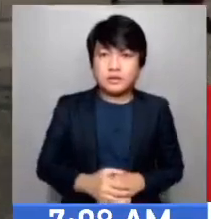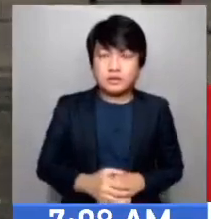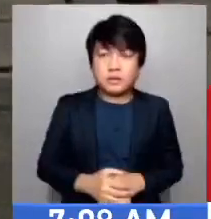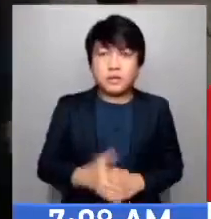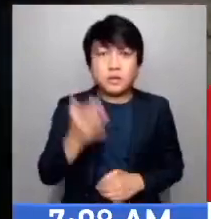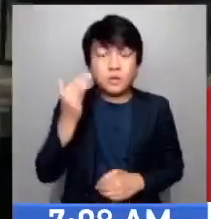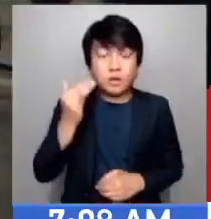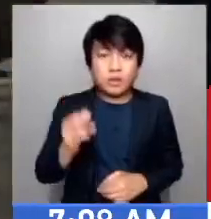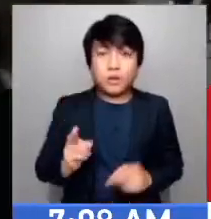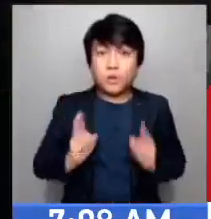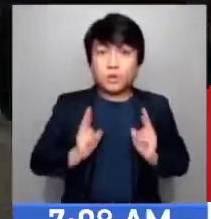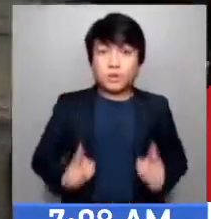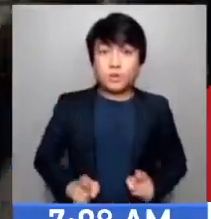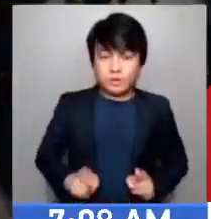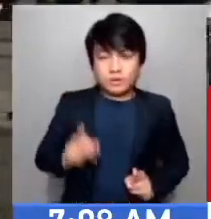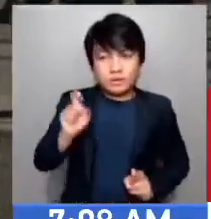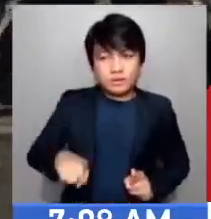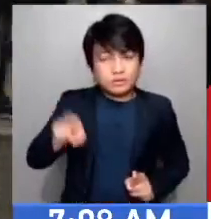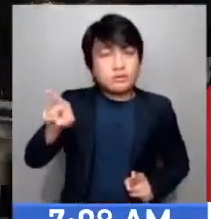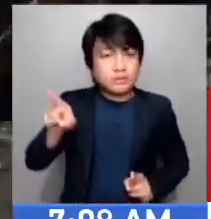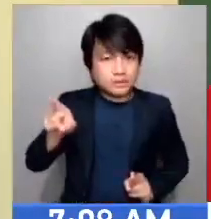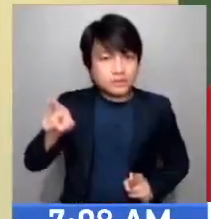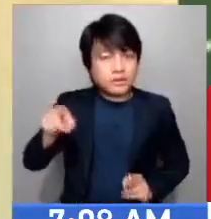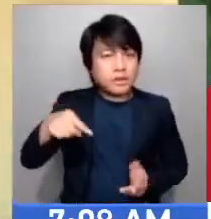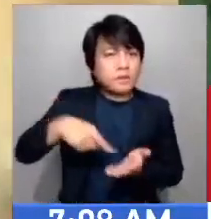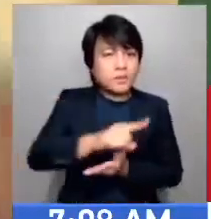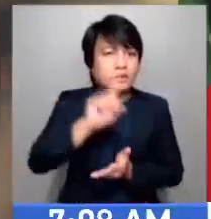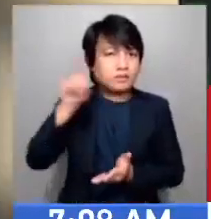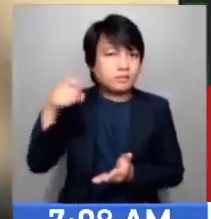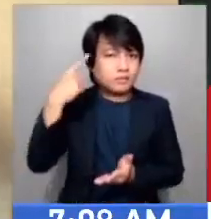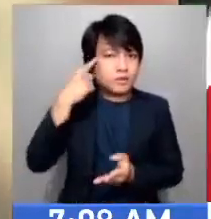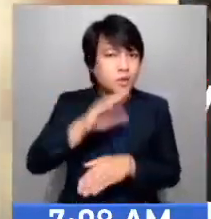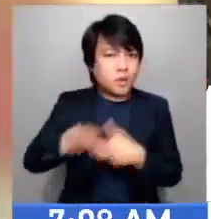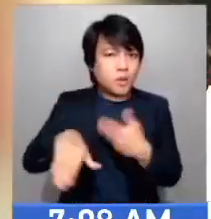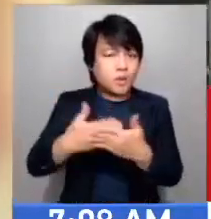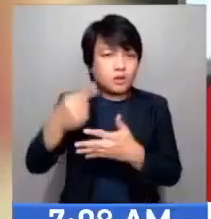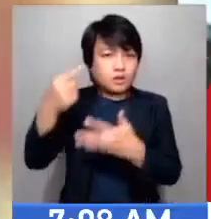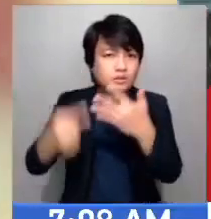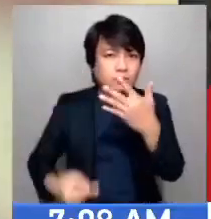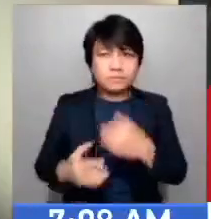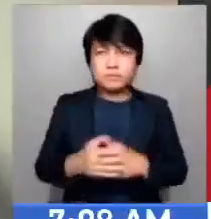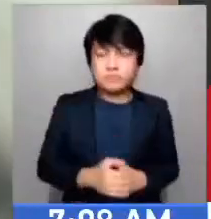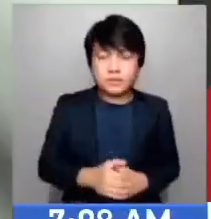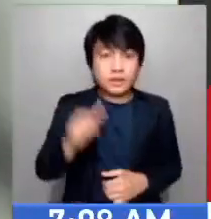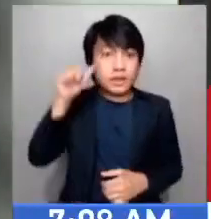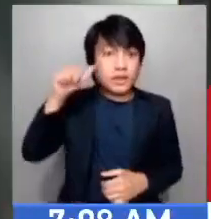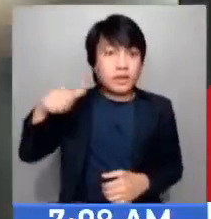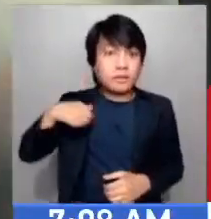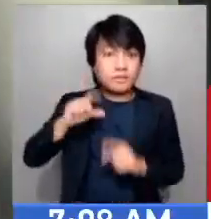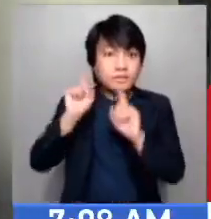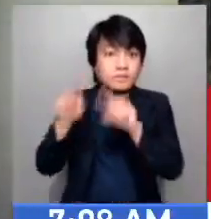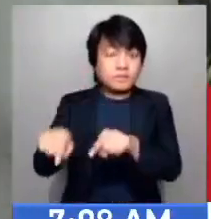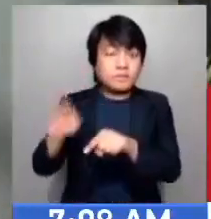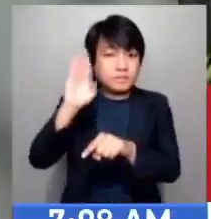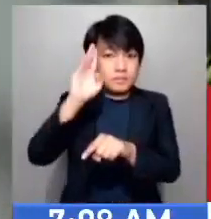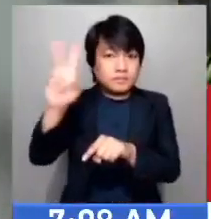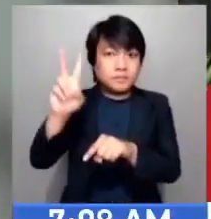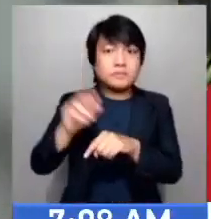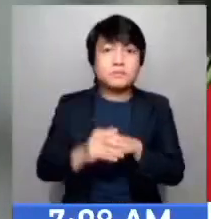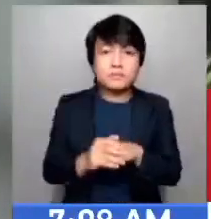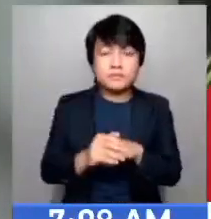ng gobyerno ang hulog. Kahapon naman dumalo ang Pangulo sa pagtatapos sa mga kadete ng MADA, si Gon Class